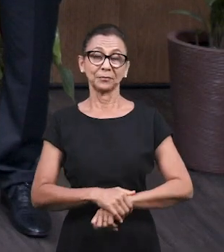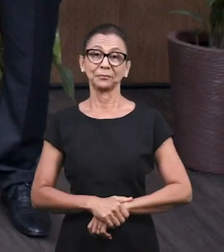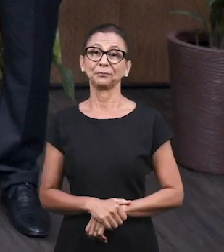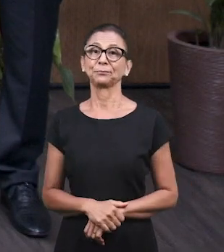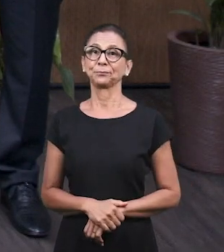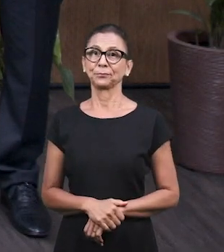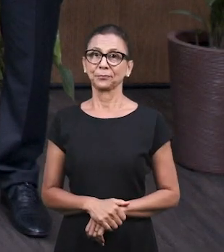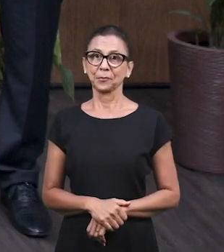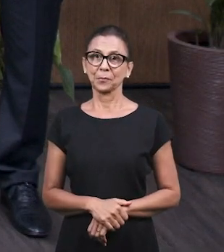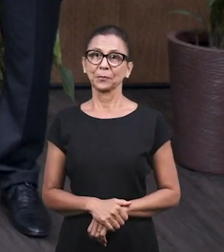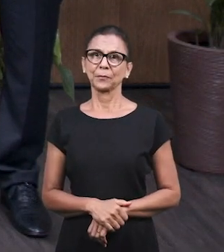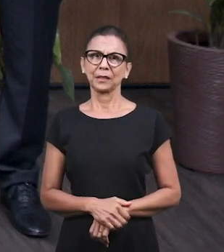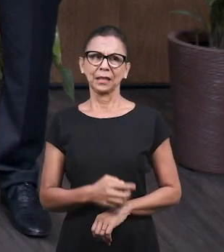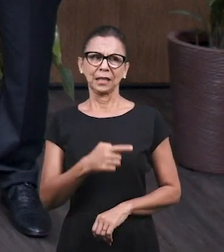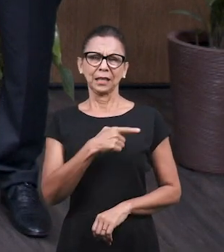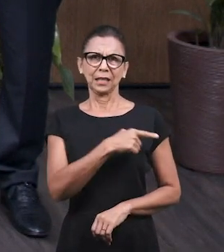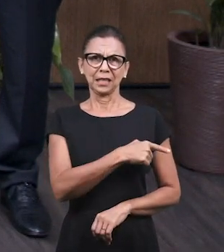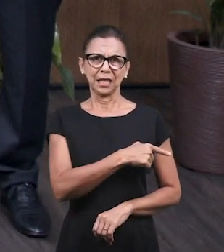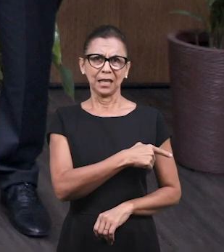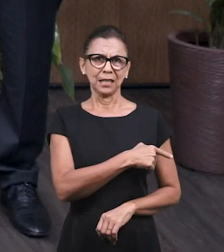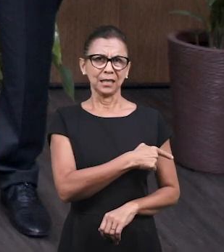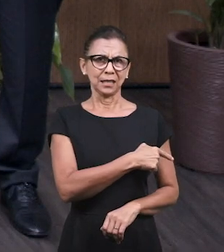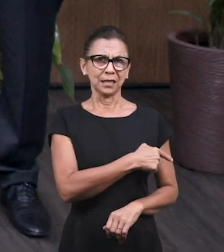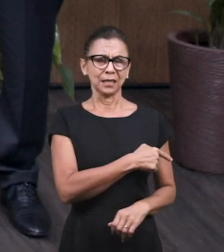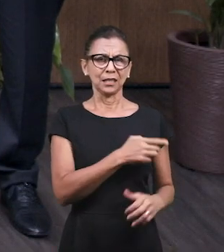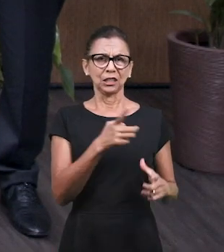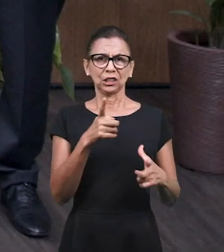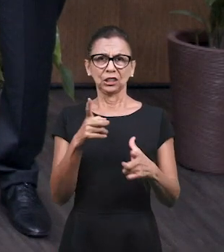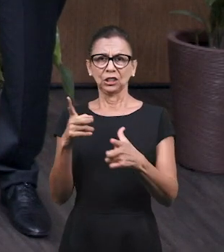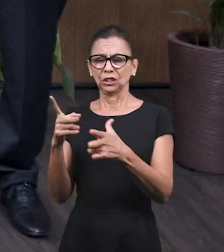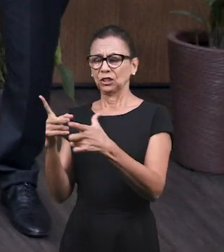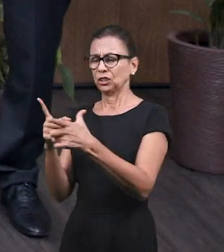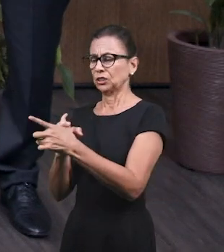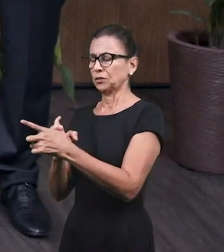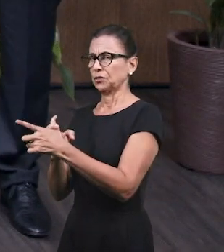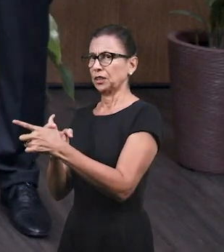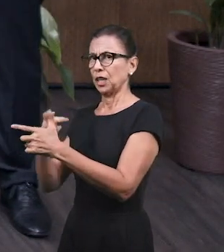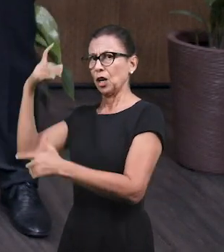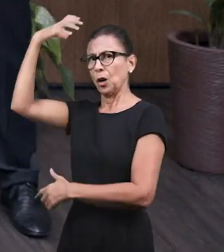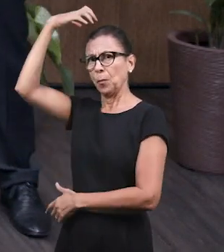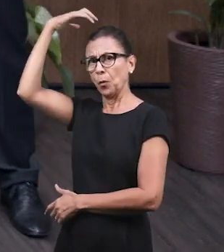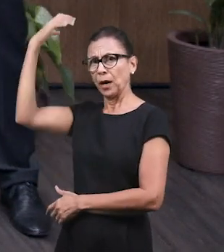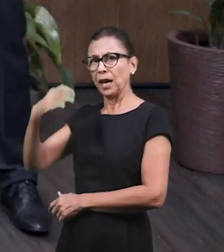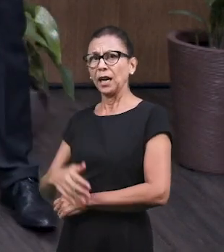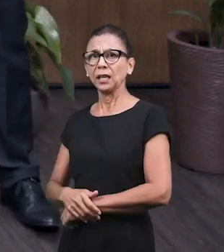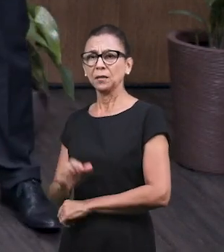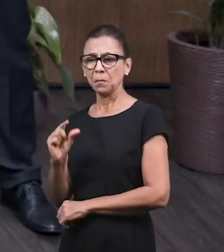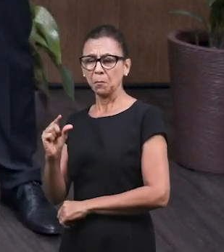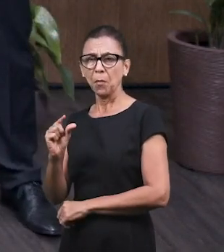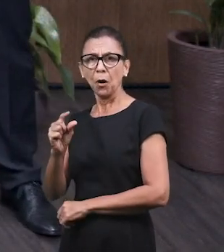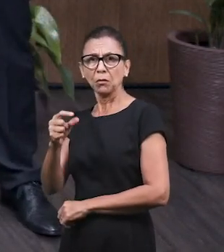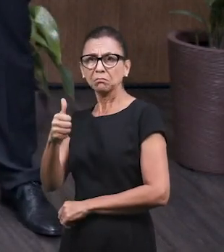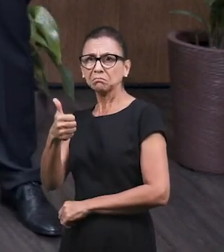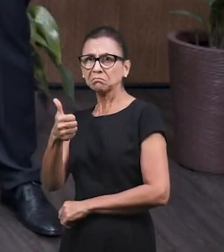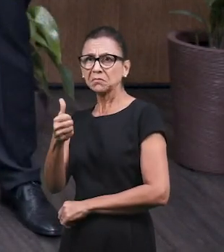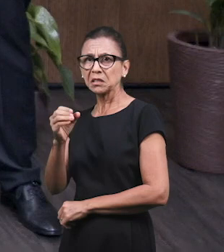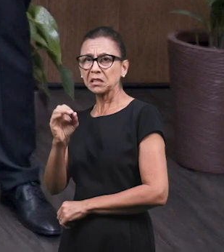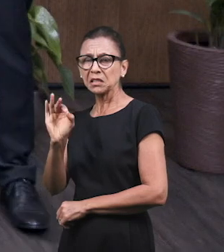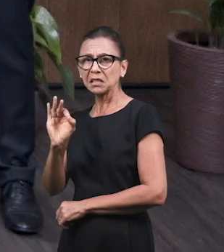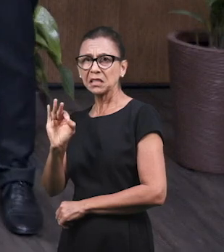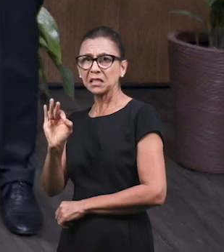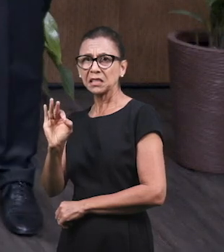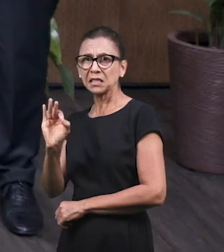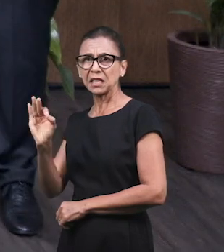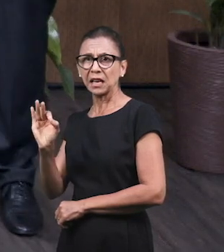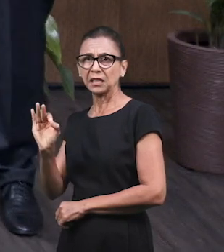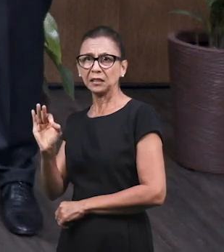pendant que son conservateur devait à lui son argent. C'est-à-dire, il